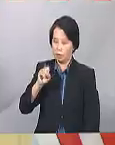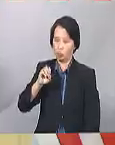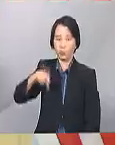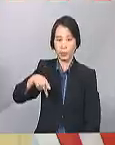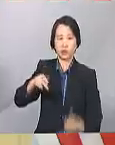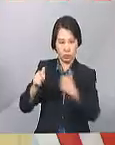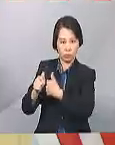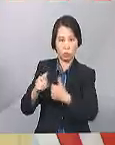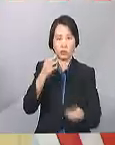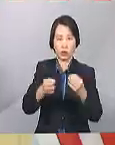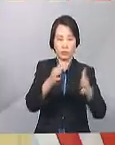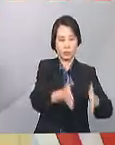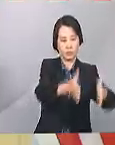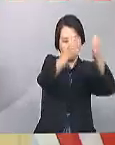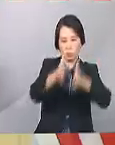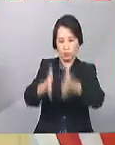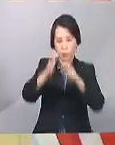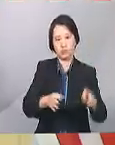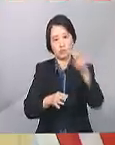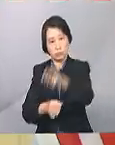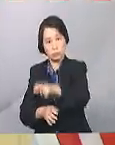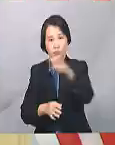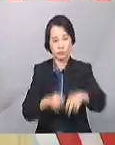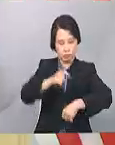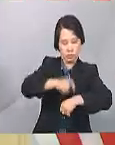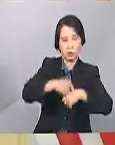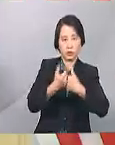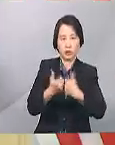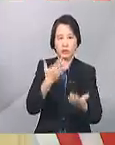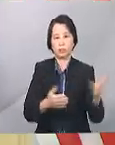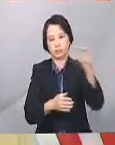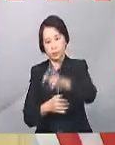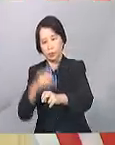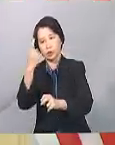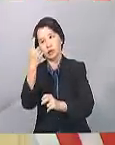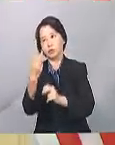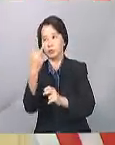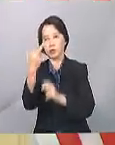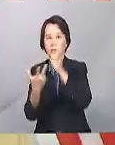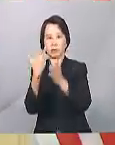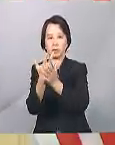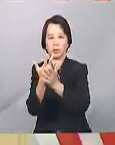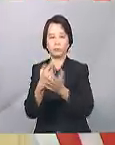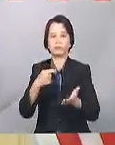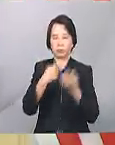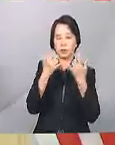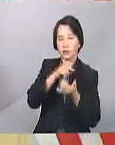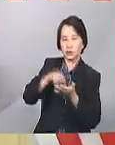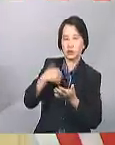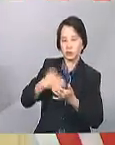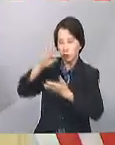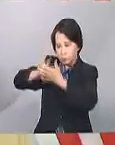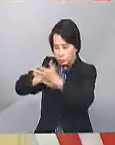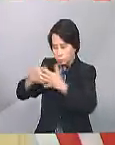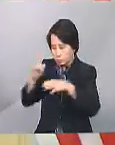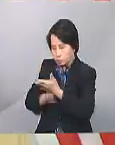mungkin block by block, time ditentukan, mungkin 2-3 jam satu block dan sebagainya. Ini semua sedang dirangka